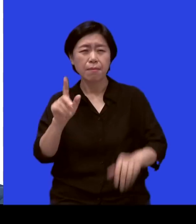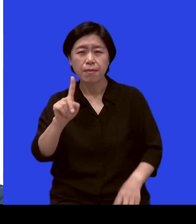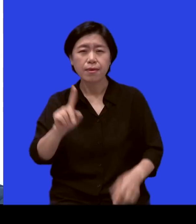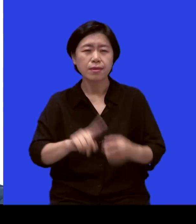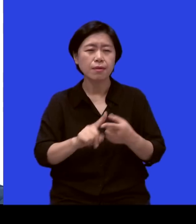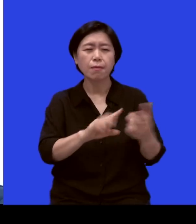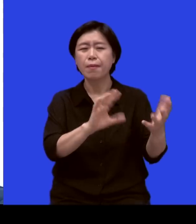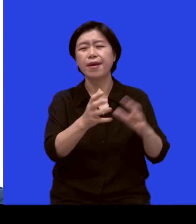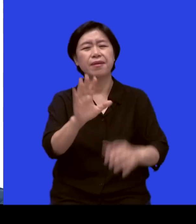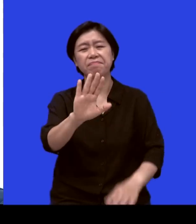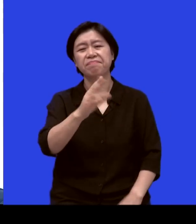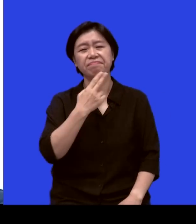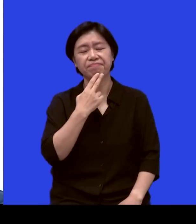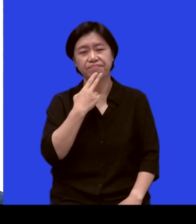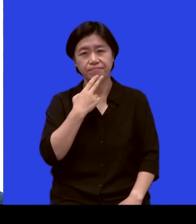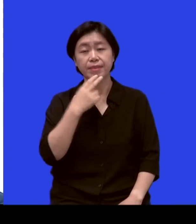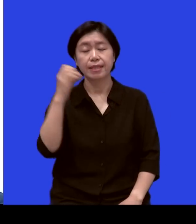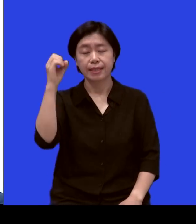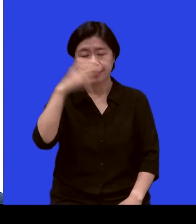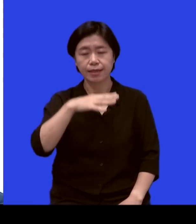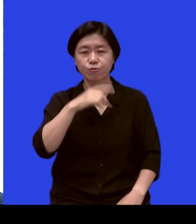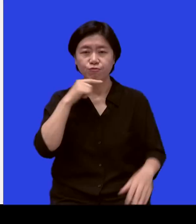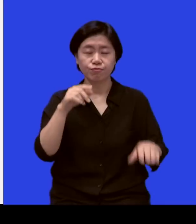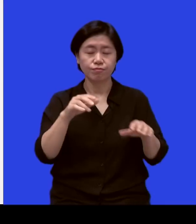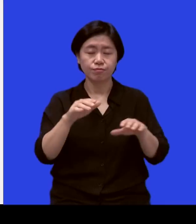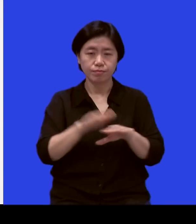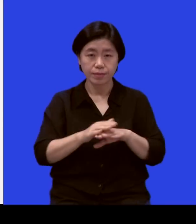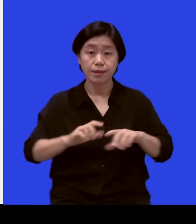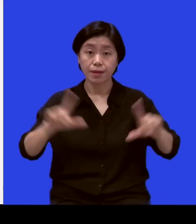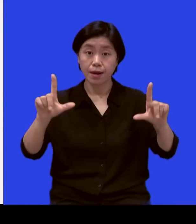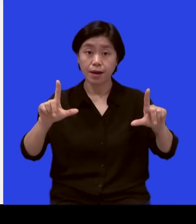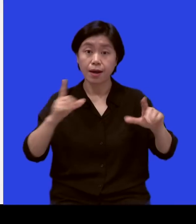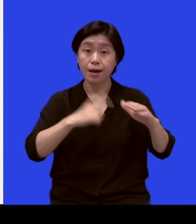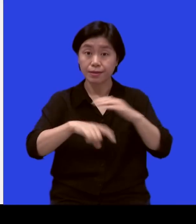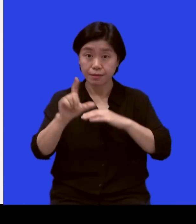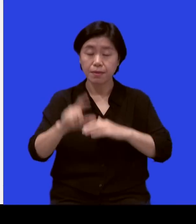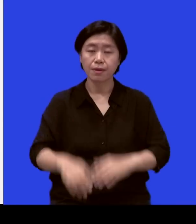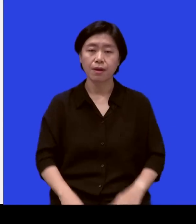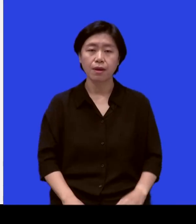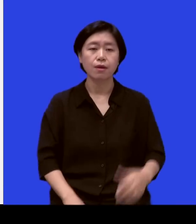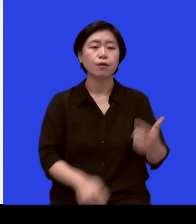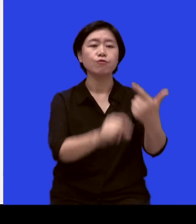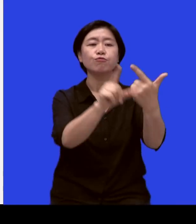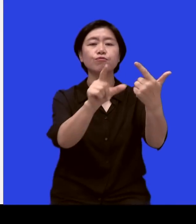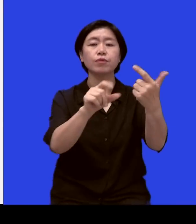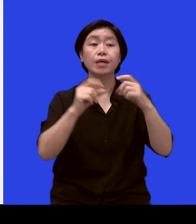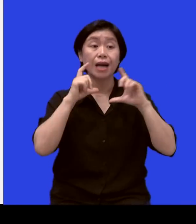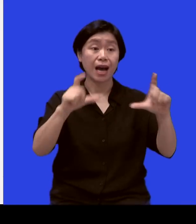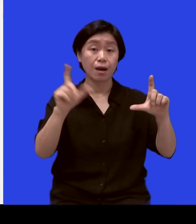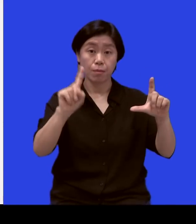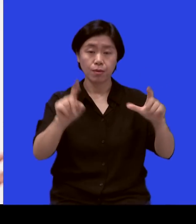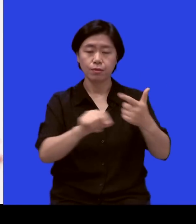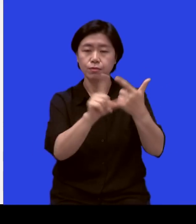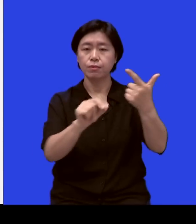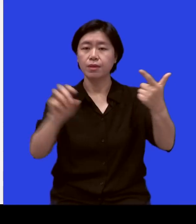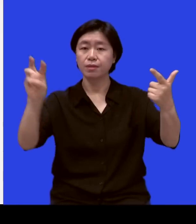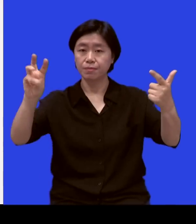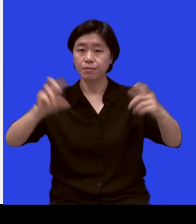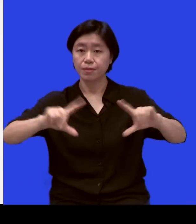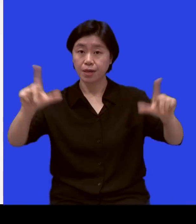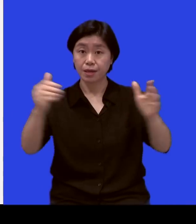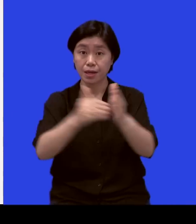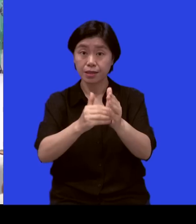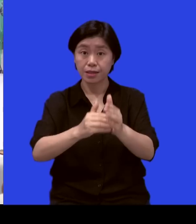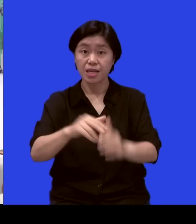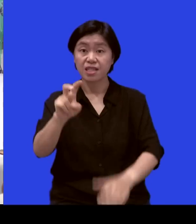했어요. 네. 6월달 첫 번째 주일날 아침에 63020 6월 30일까지 20억이 되면 이거 매입하고 그렇지